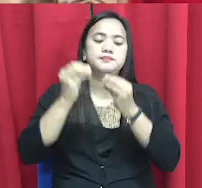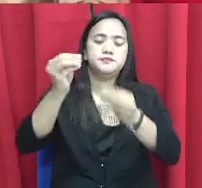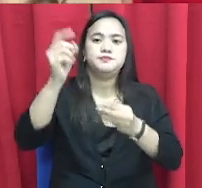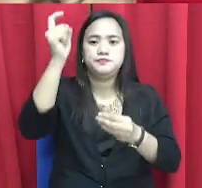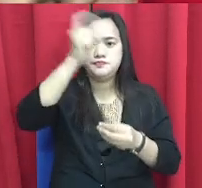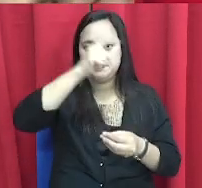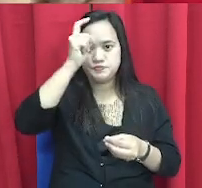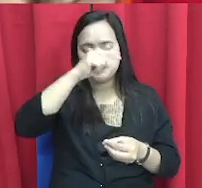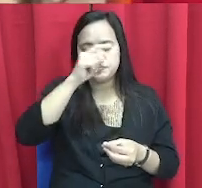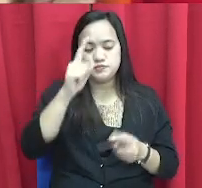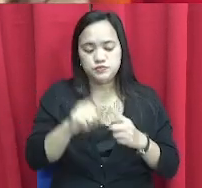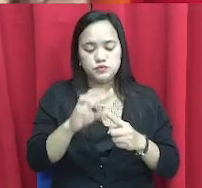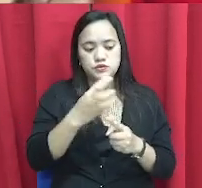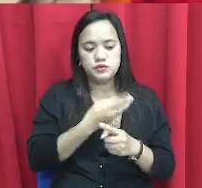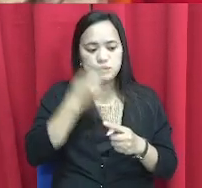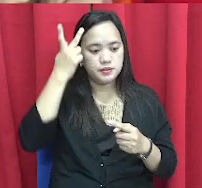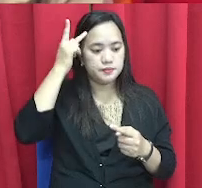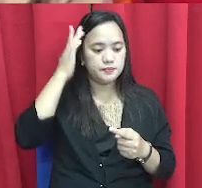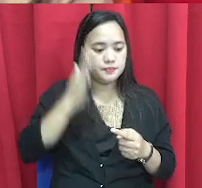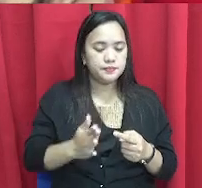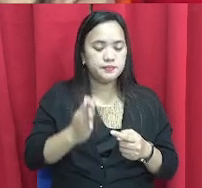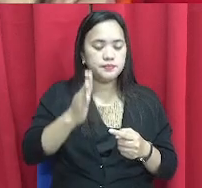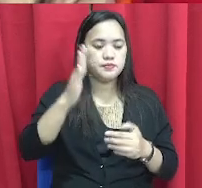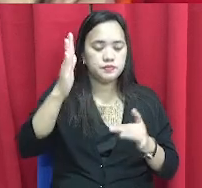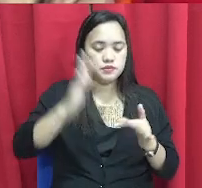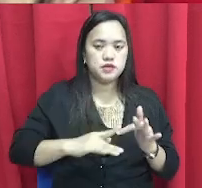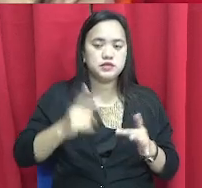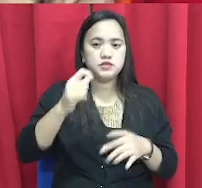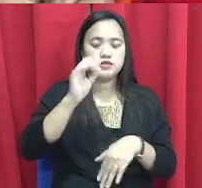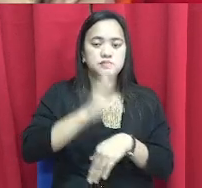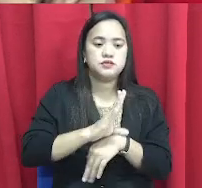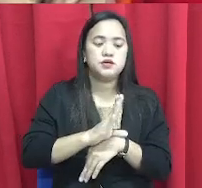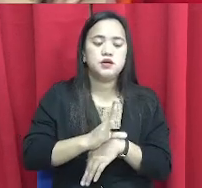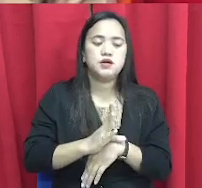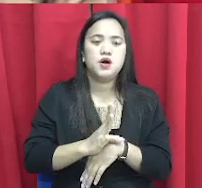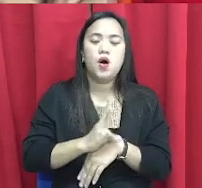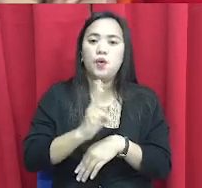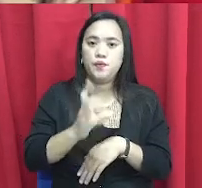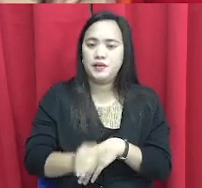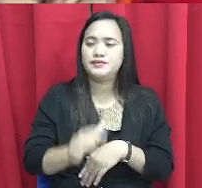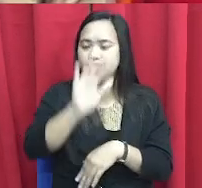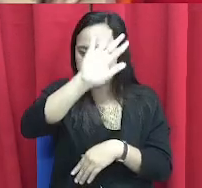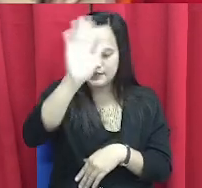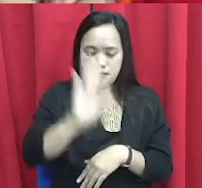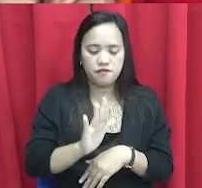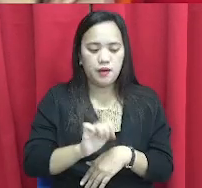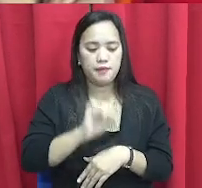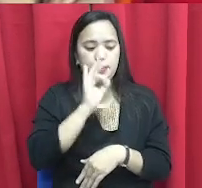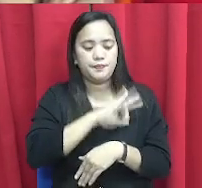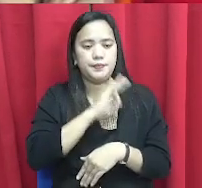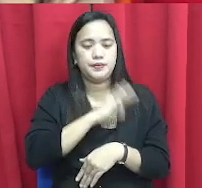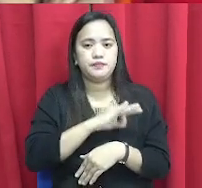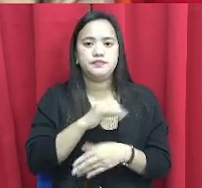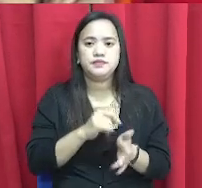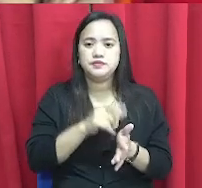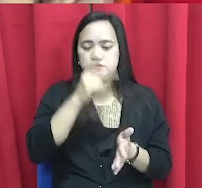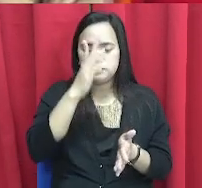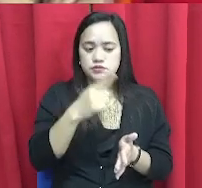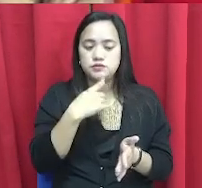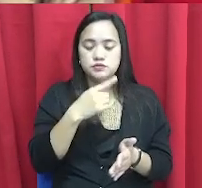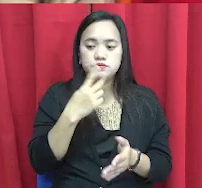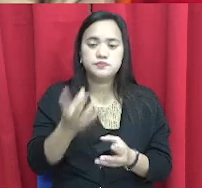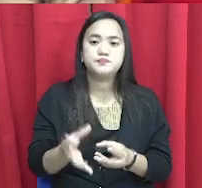wisdom to our Pastor that the church will not benefit mga kapatid hindi magbibigay ang